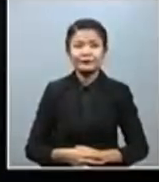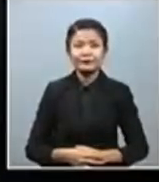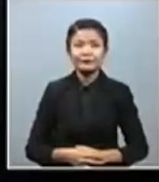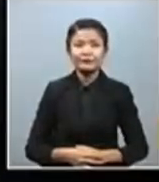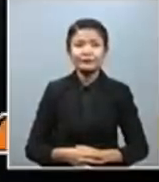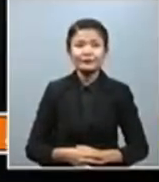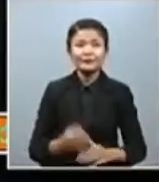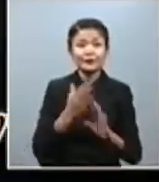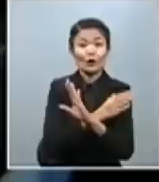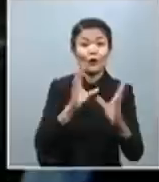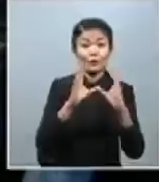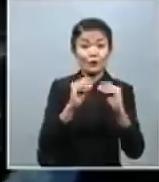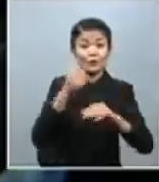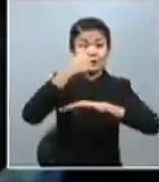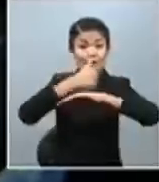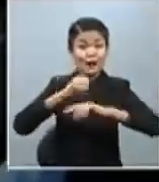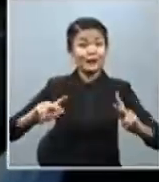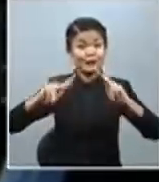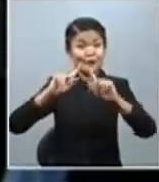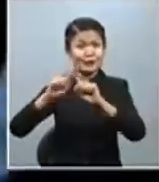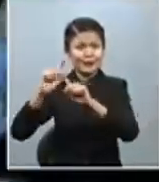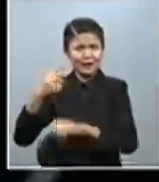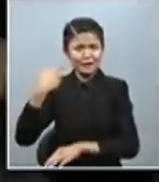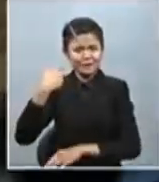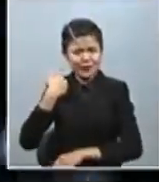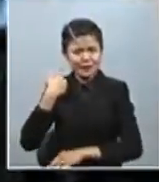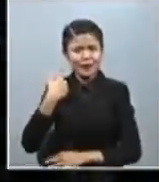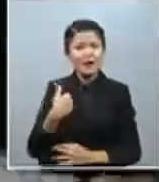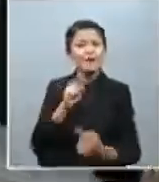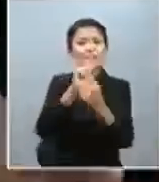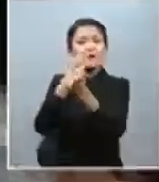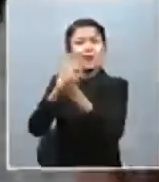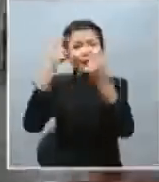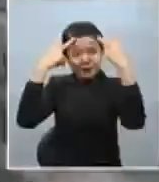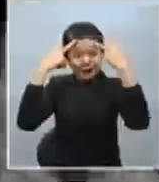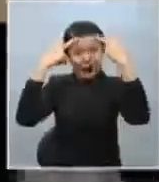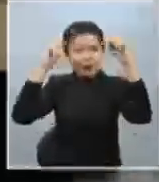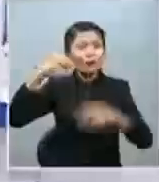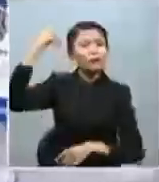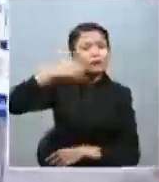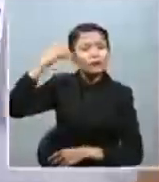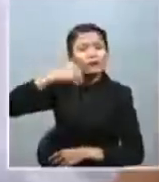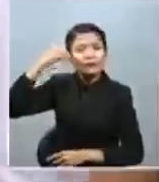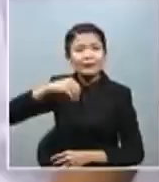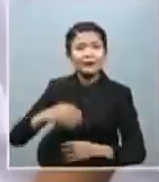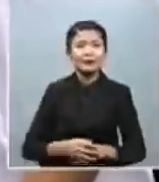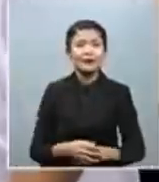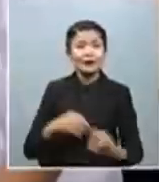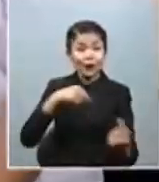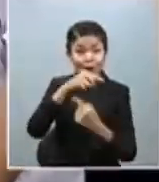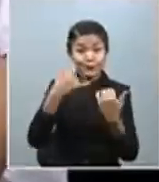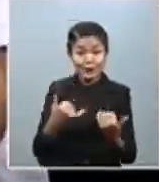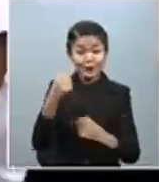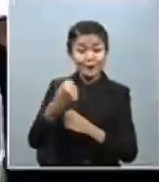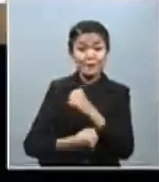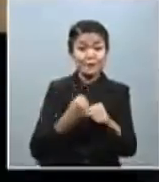อก่อนประชุมครม.ที่ต้องมีนั่นมีนี่เข้าพบนายกลุงตู่ทุกรอบละจ้าอย่างรอบนี้ก็ครบ10ปี